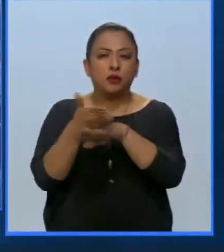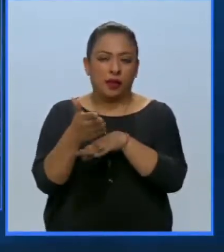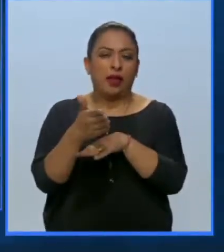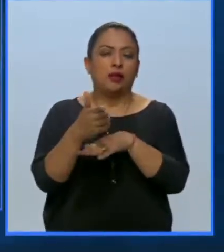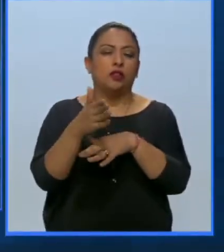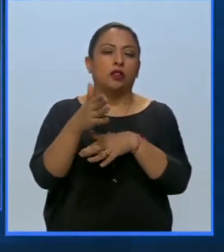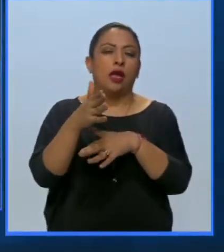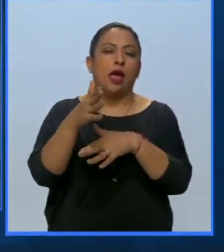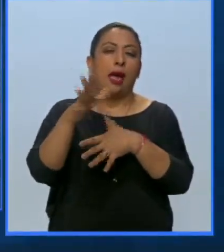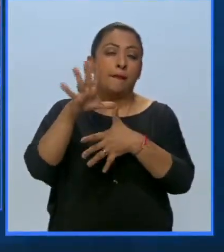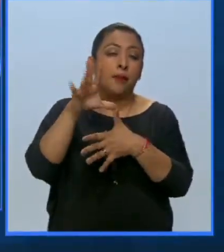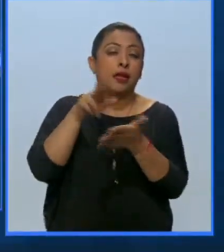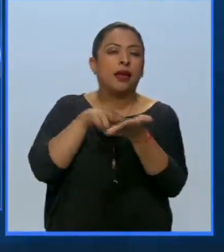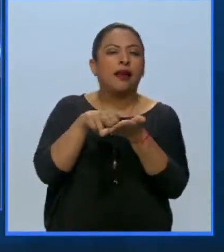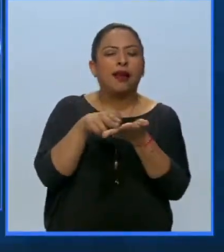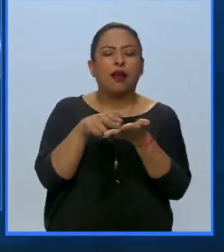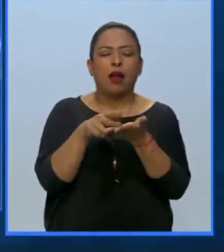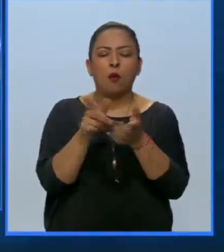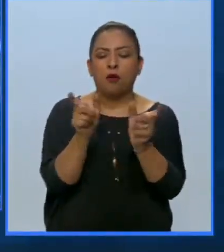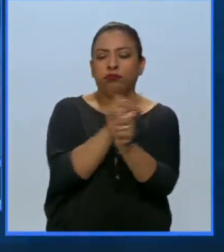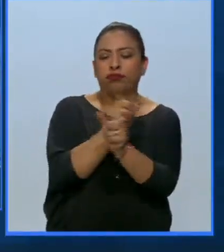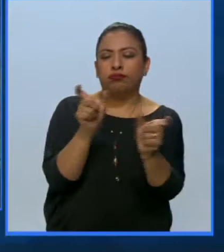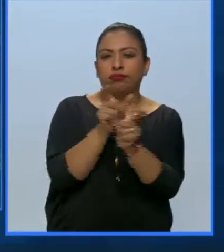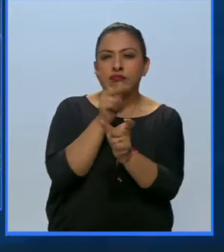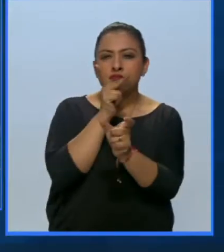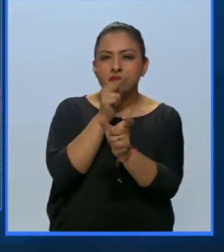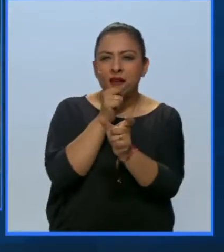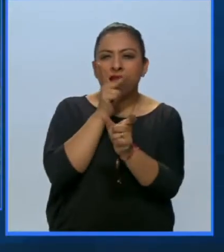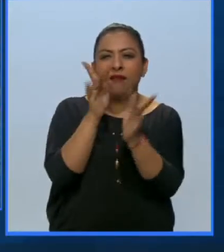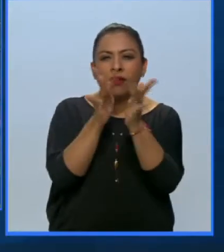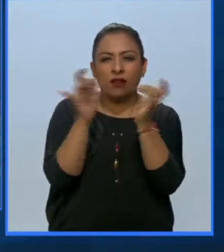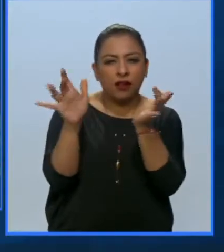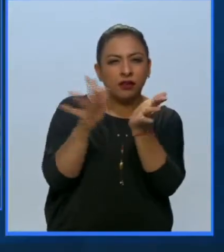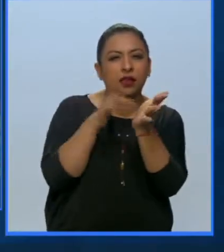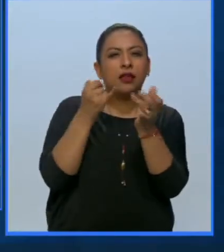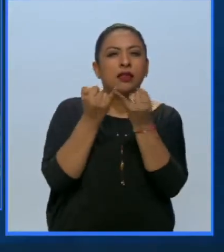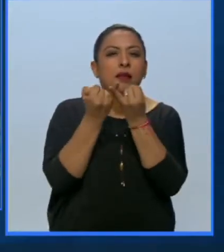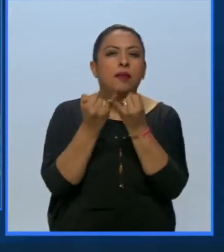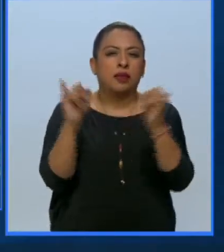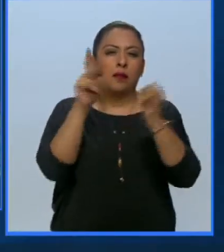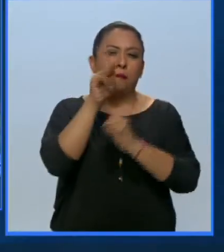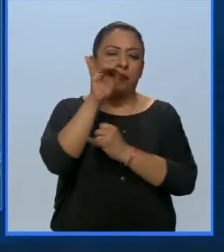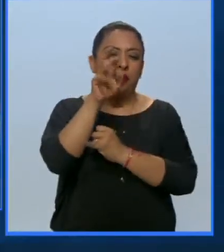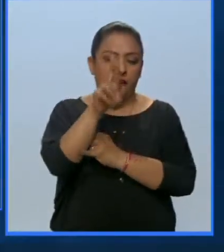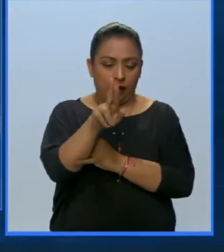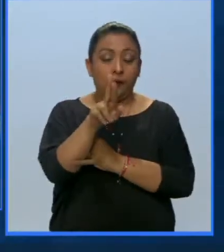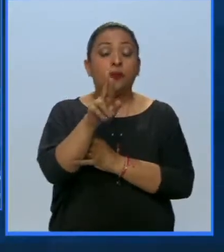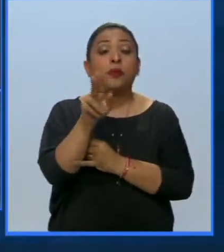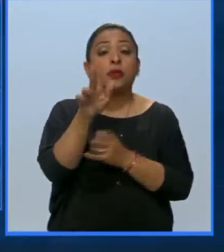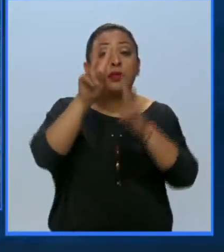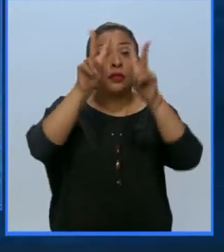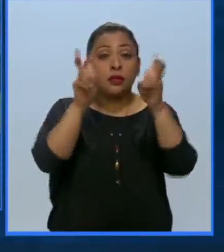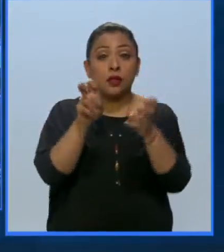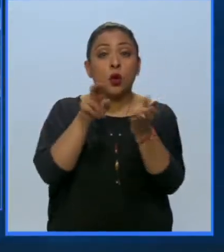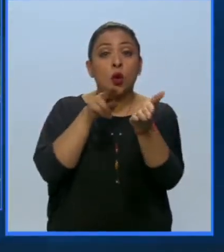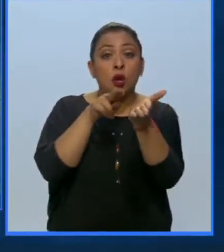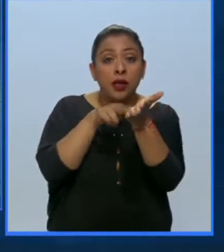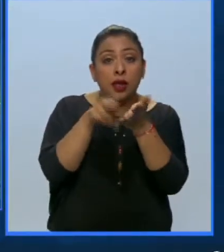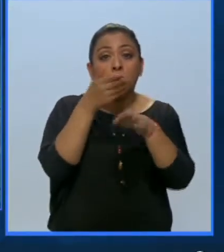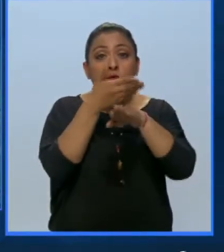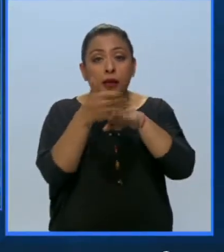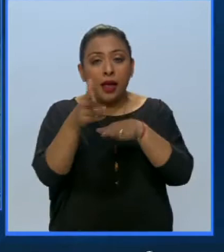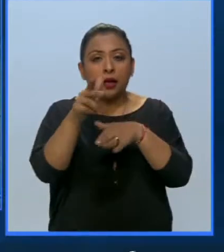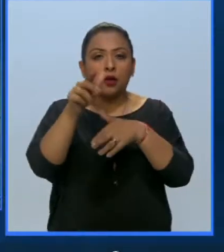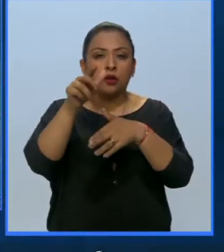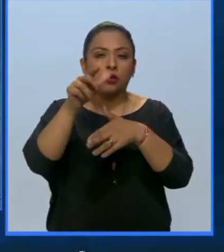Negra, haciendo un juego de palabras en francés a partir del manifiesto independentista de Pierre Valier, titulado Los Negros Blancos de América